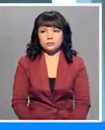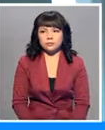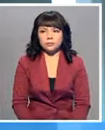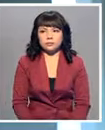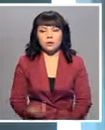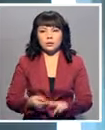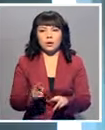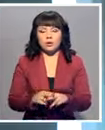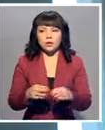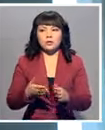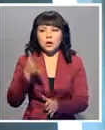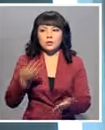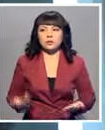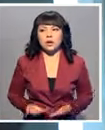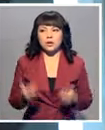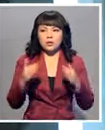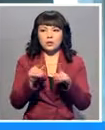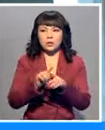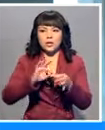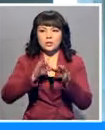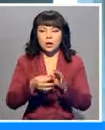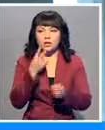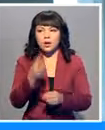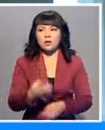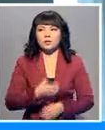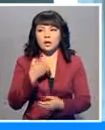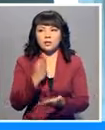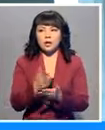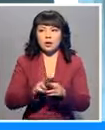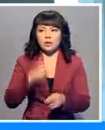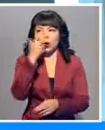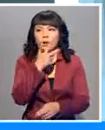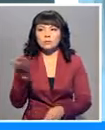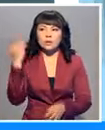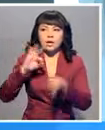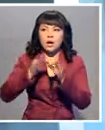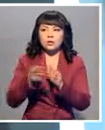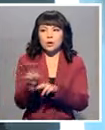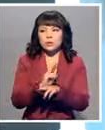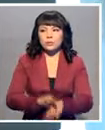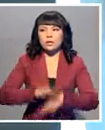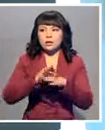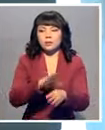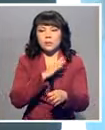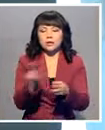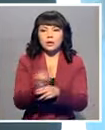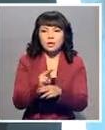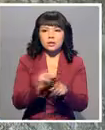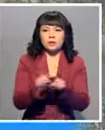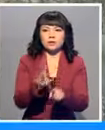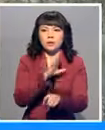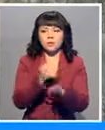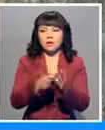Ал осы баспанамен көрші тұрған мына тұрғын үйдің жағдайы тіптен адам шошырлық. Осыдан 3 жыл бұрын күрделі жөндеу жасалып, әрленіп әктеліп деп айтудың өзі